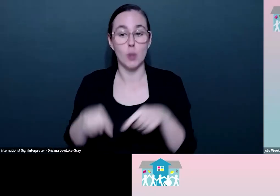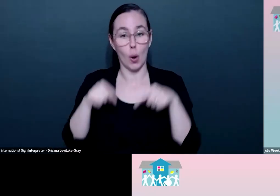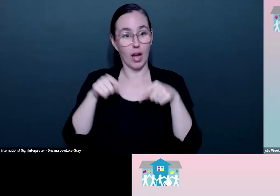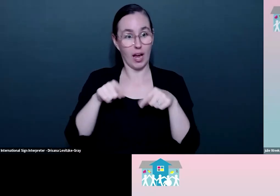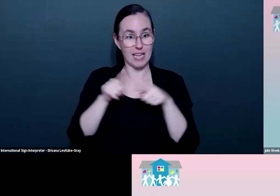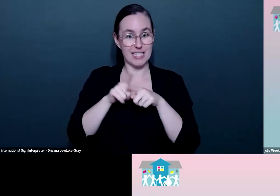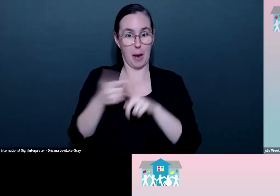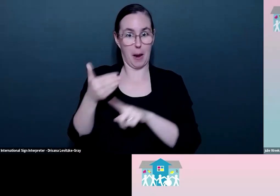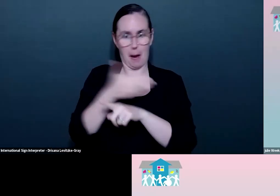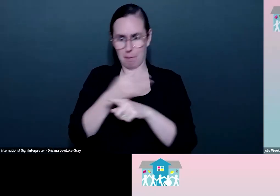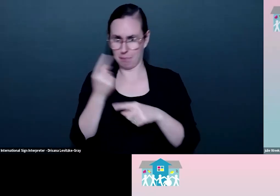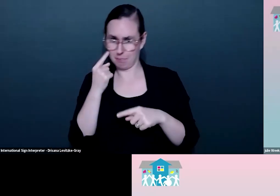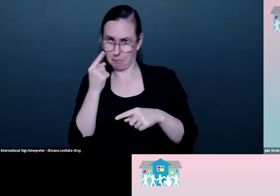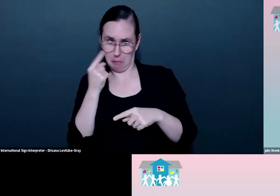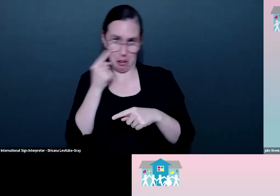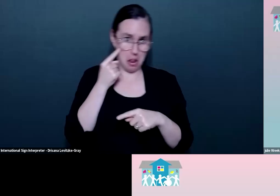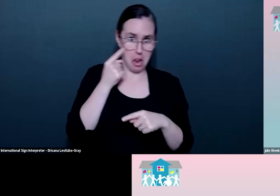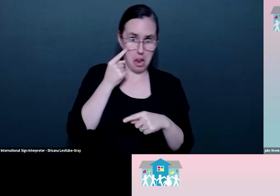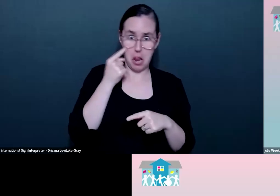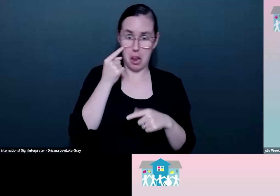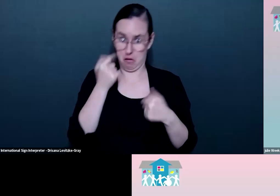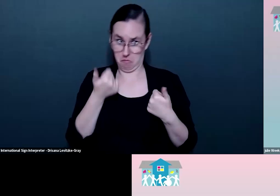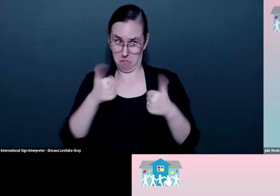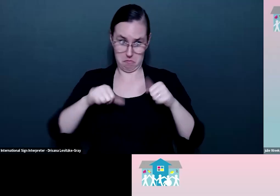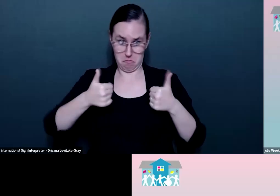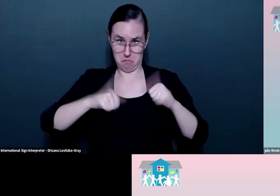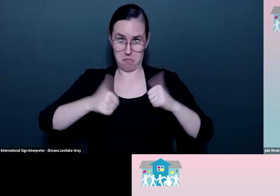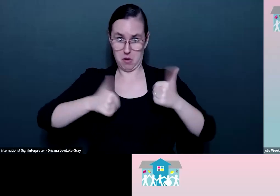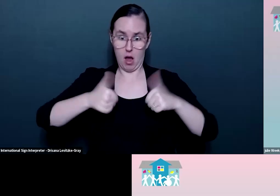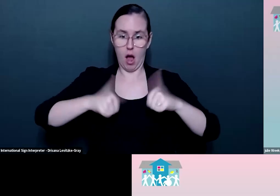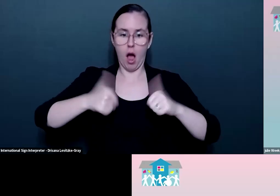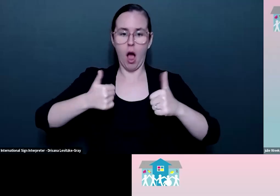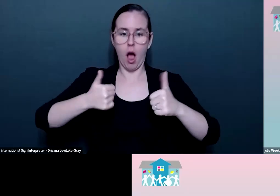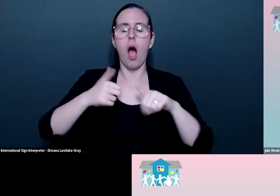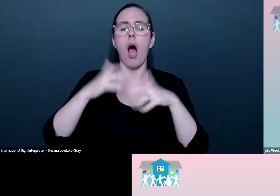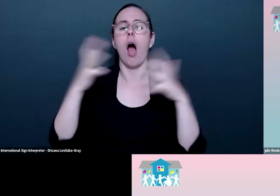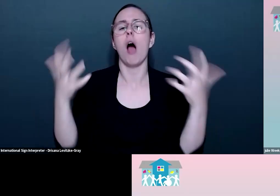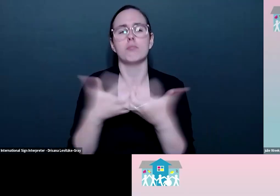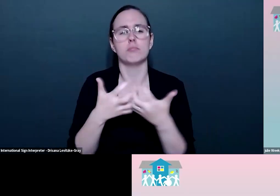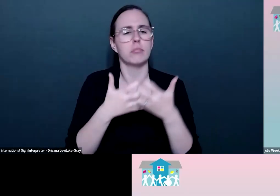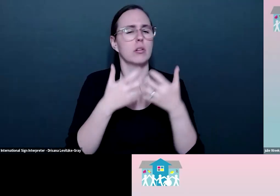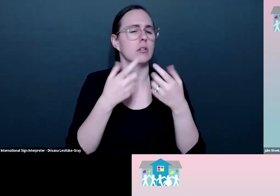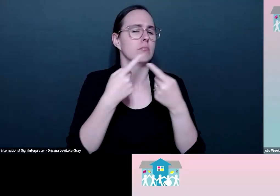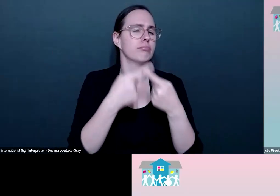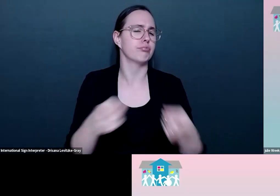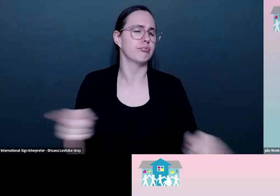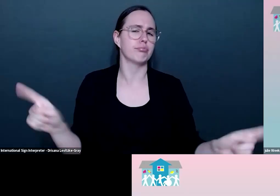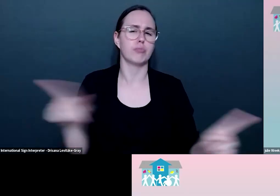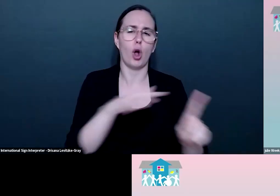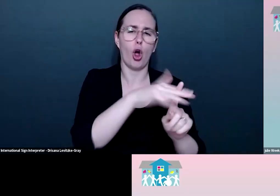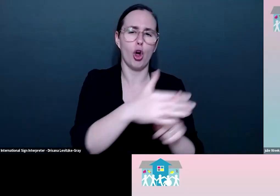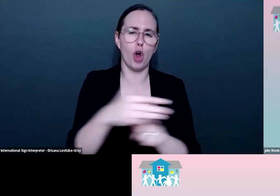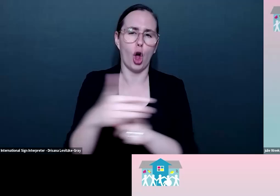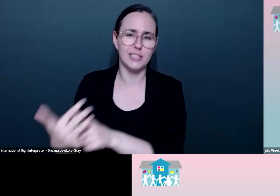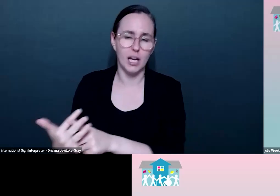et aussi certains contextes peuvent nous aider à comprendre qu'on peut minimiser